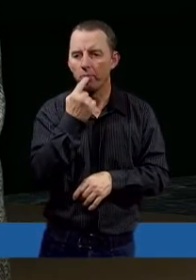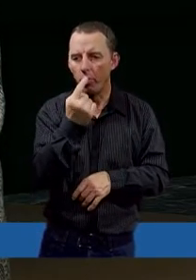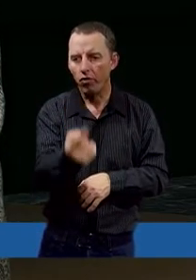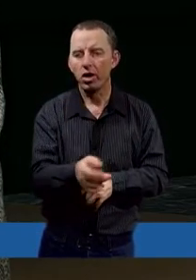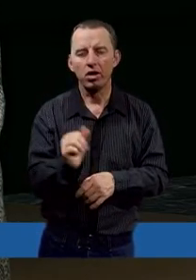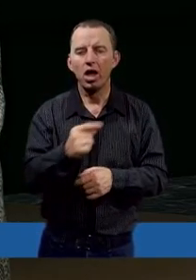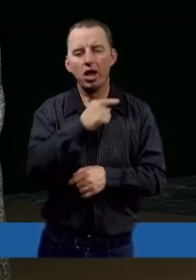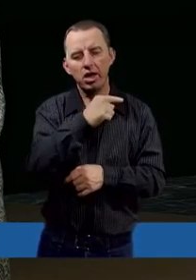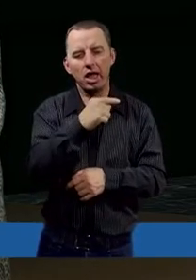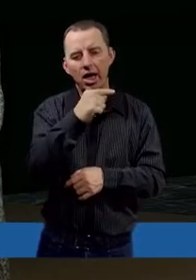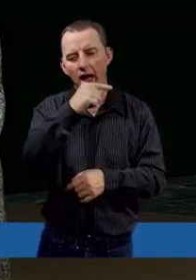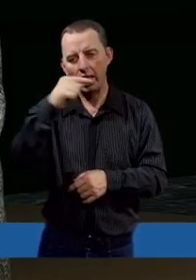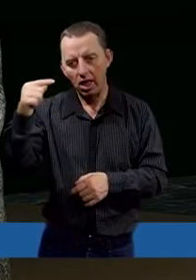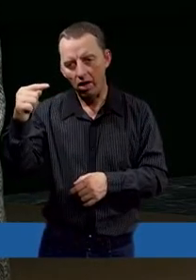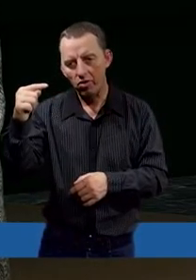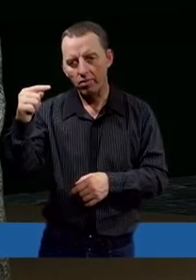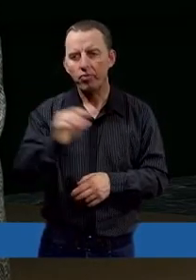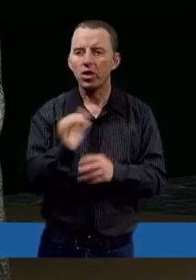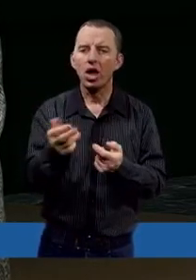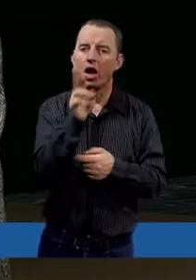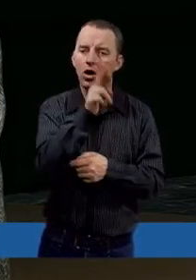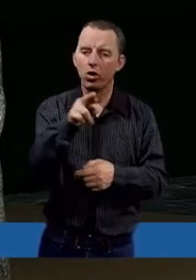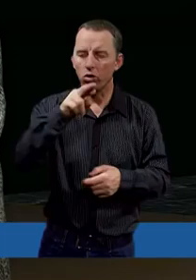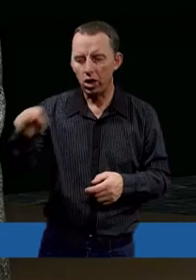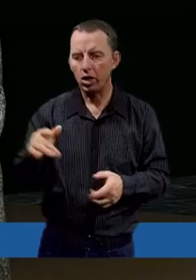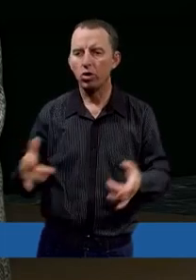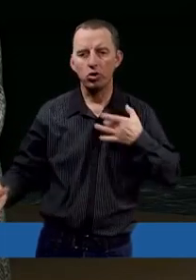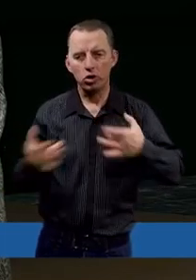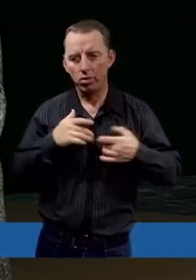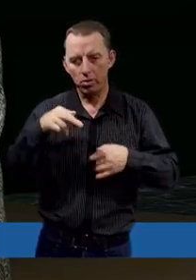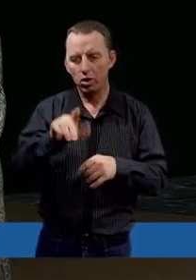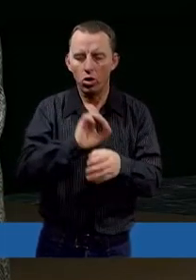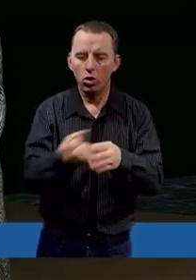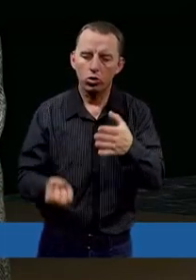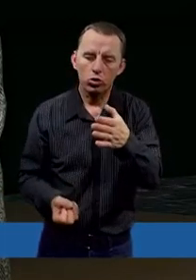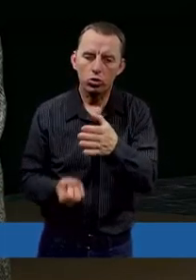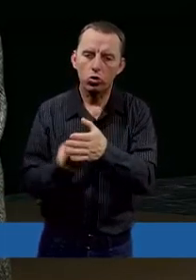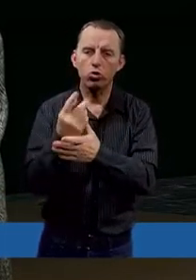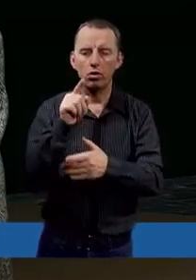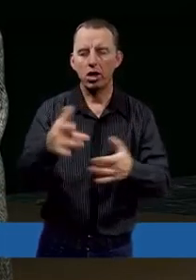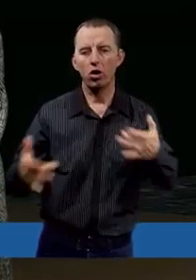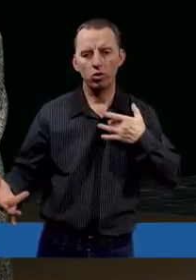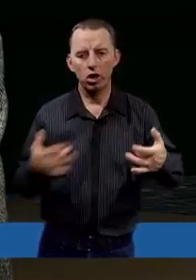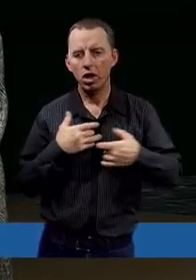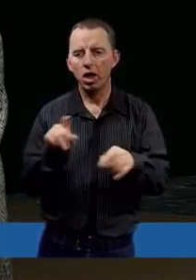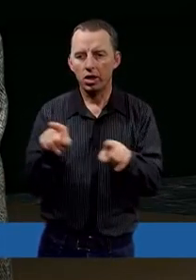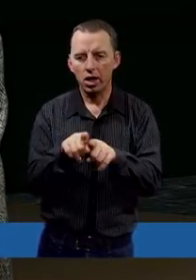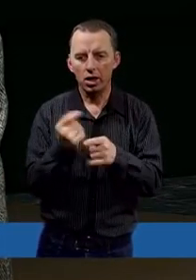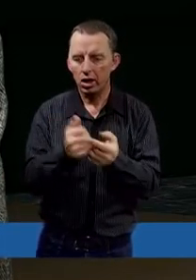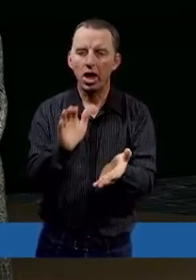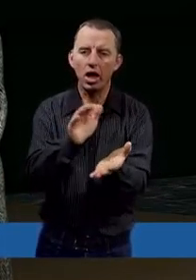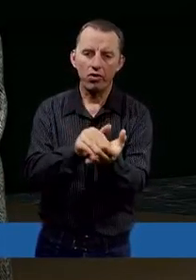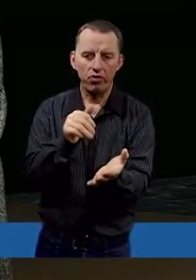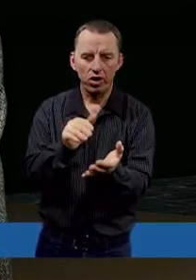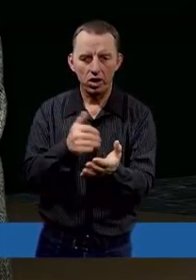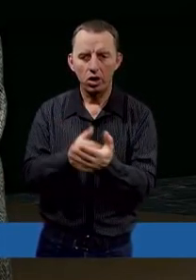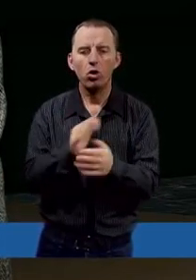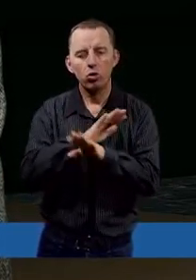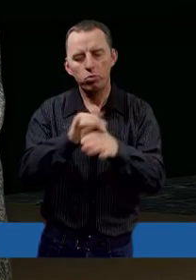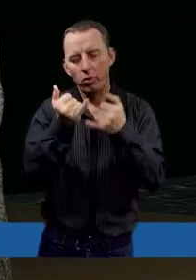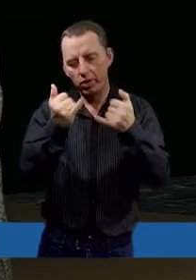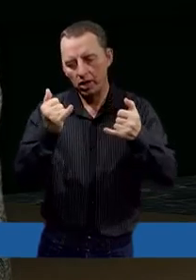sposób taki negatywny, bo będzie zależało, jakiego rodzaju cierpienia przechodzi, co jest źródłem tego cierpienia, bo to też jest niezwykle... To też jest